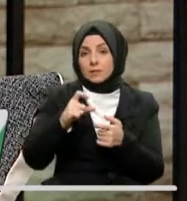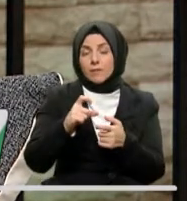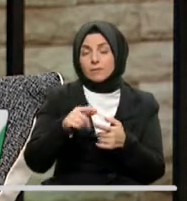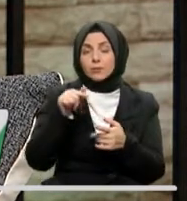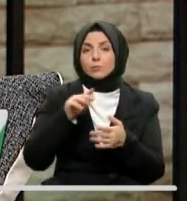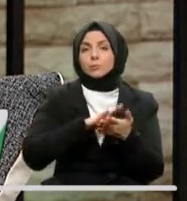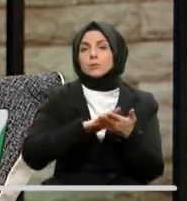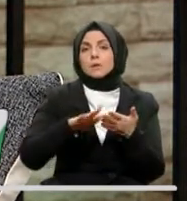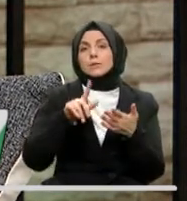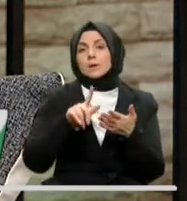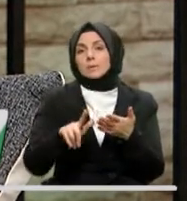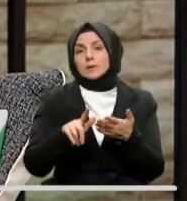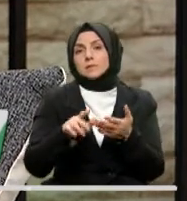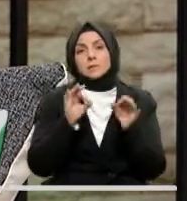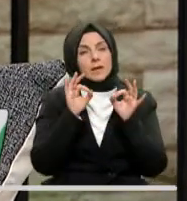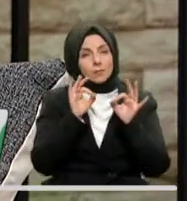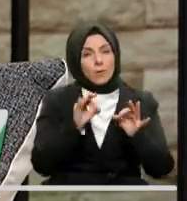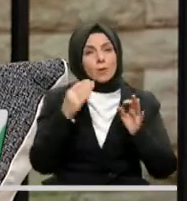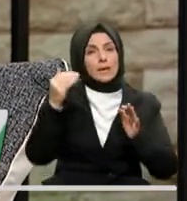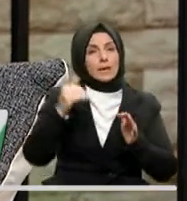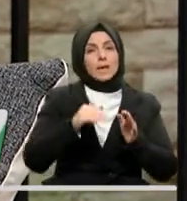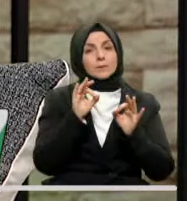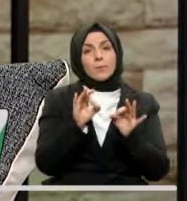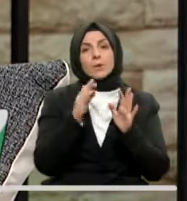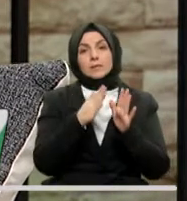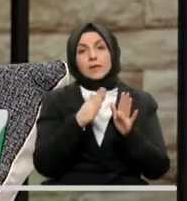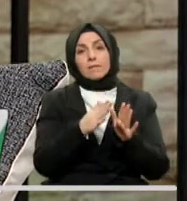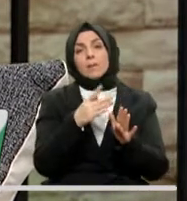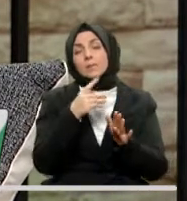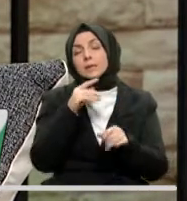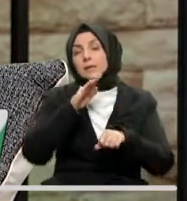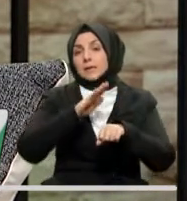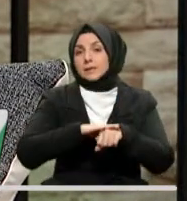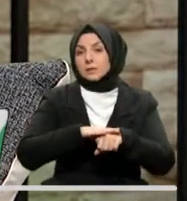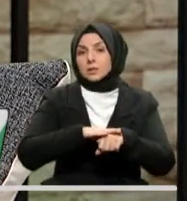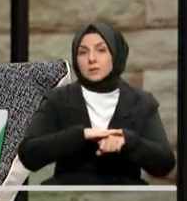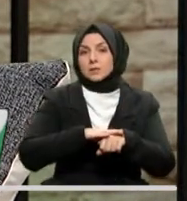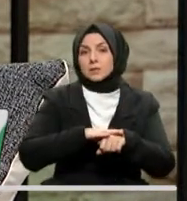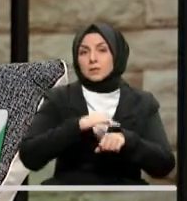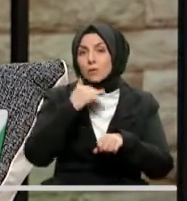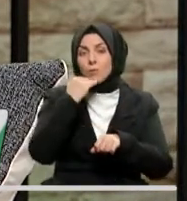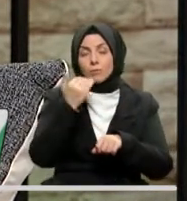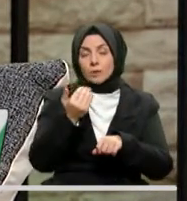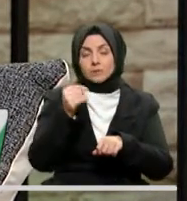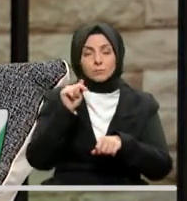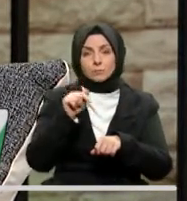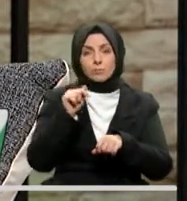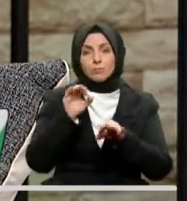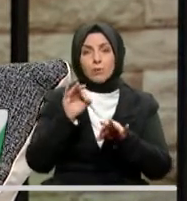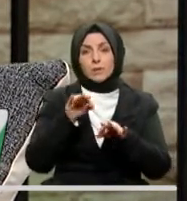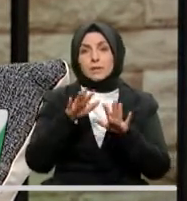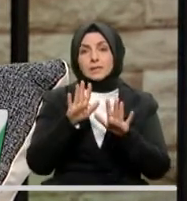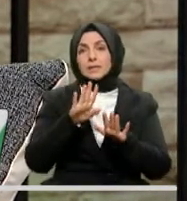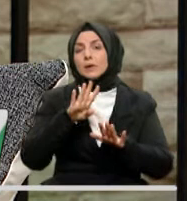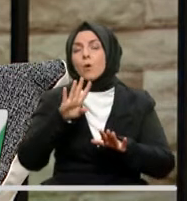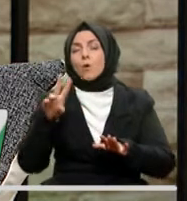bahanemiz olmamalı Böyle geldi böyle gidecek gibi bir bak bu aydınlattığı makyajı ne Hayır yani 20 yaşındaysam yirmi otuz kırk Elli Altmış